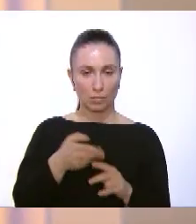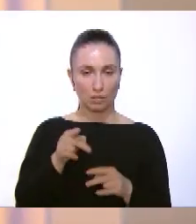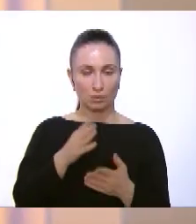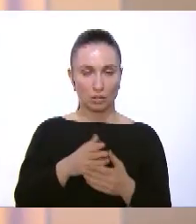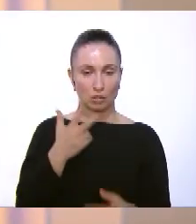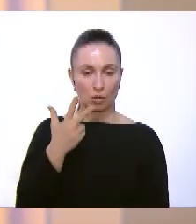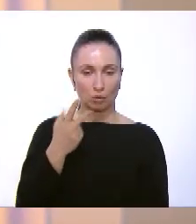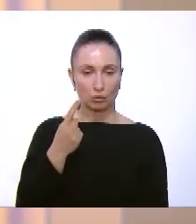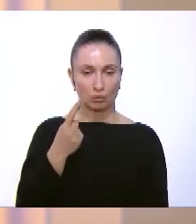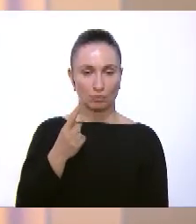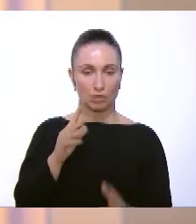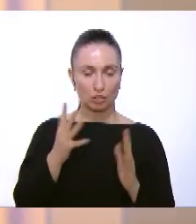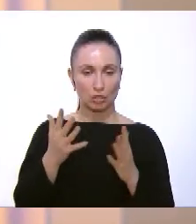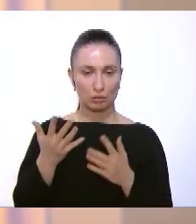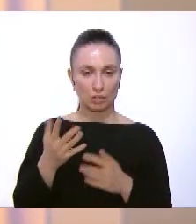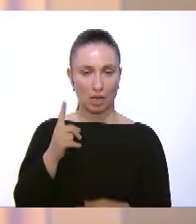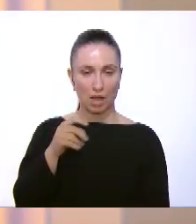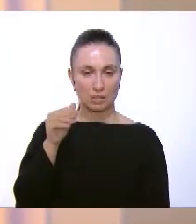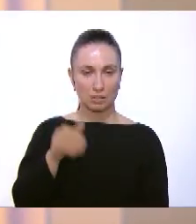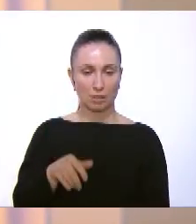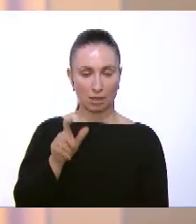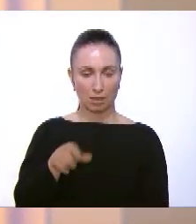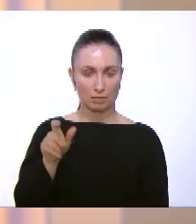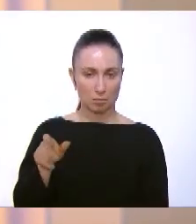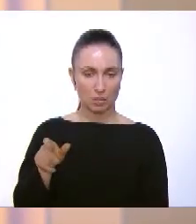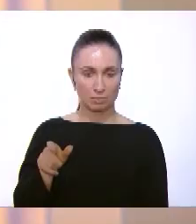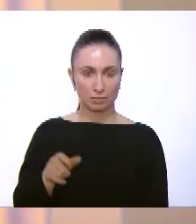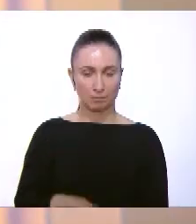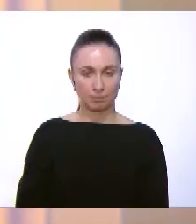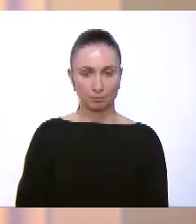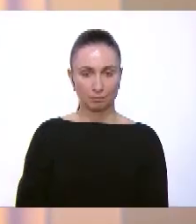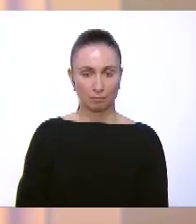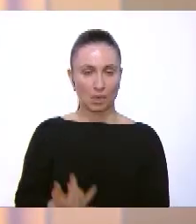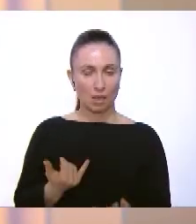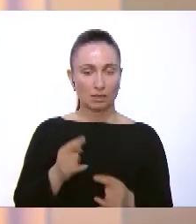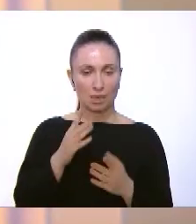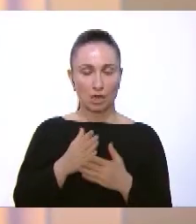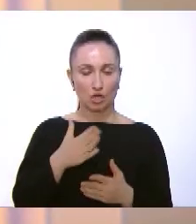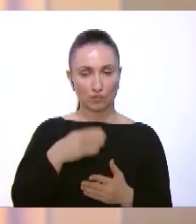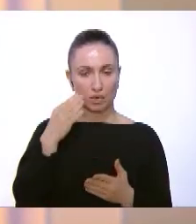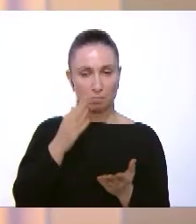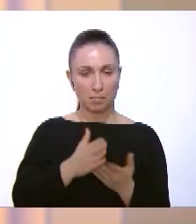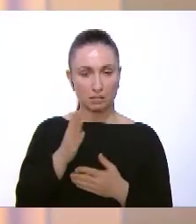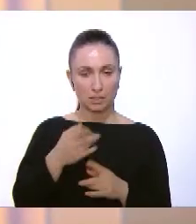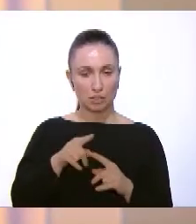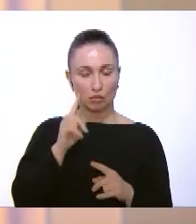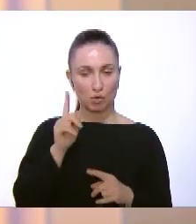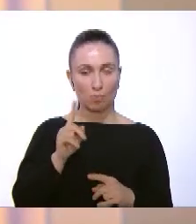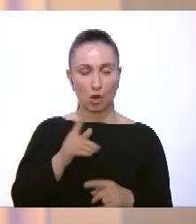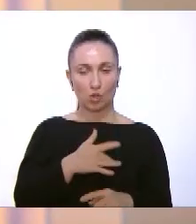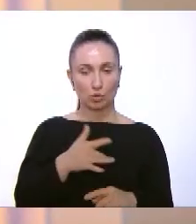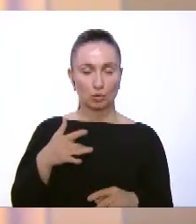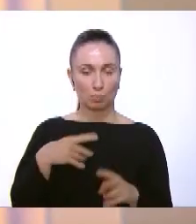არის 31 შემთხვევა 100,000 მცხოვრებზე. ეხლა რა არის ჩვენი მიზანი? ის რომ